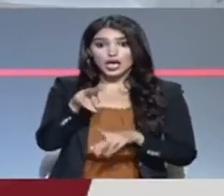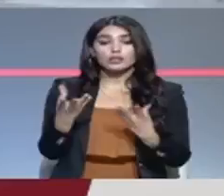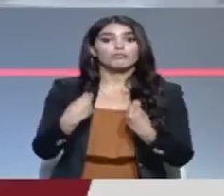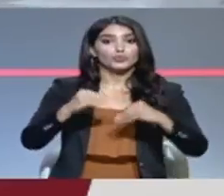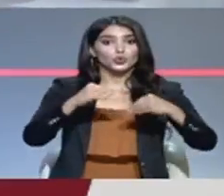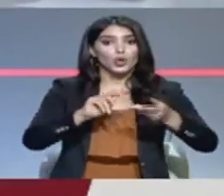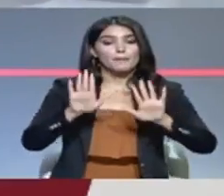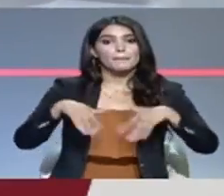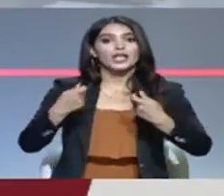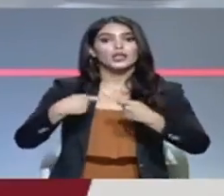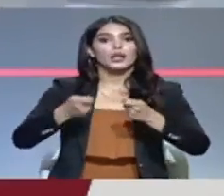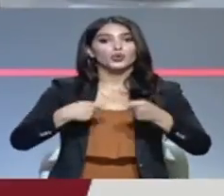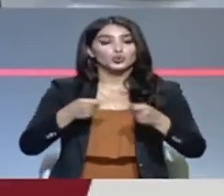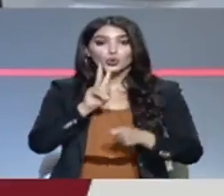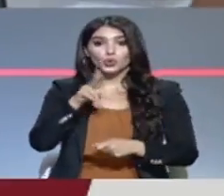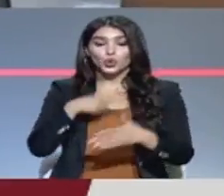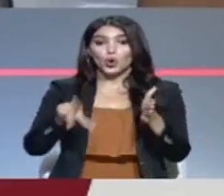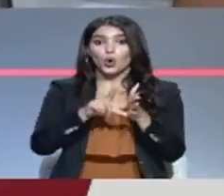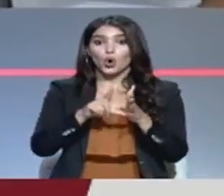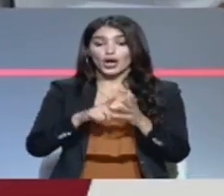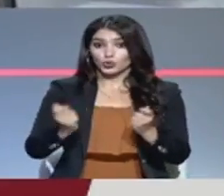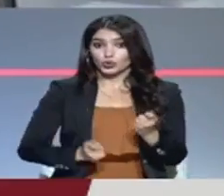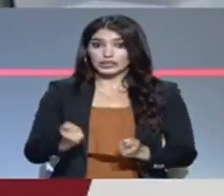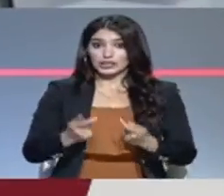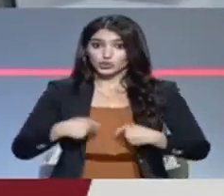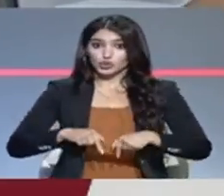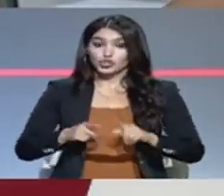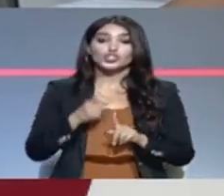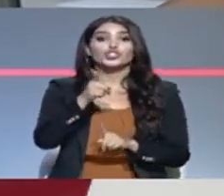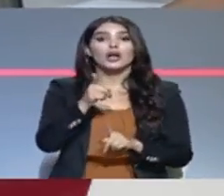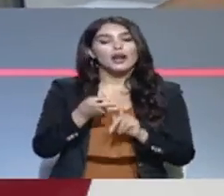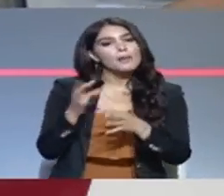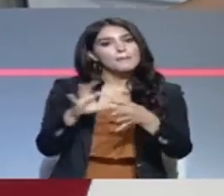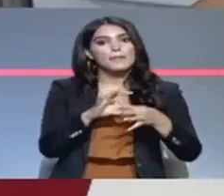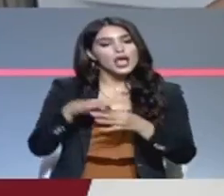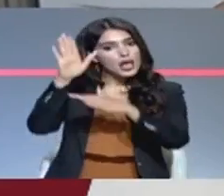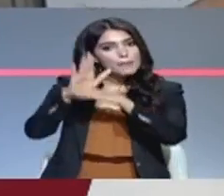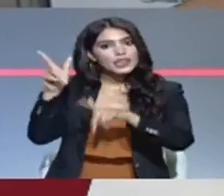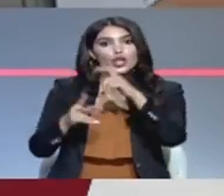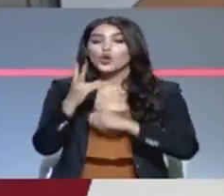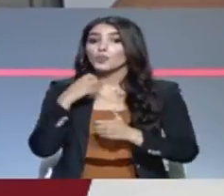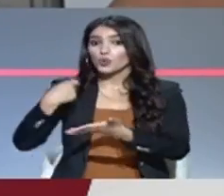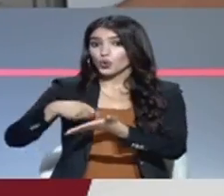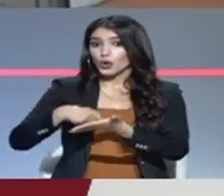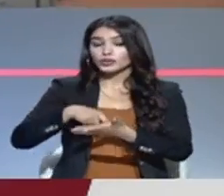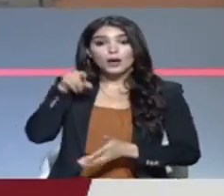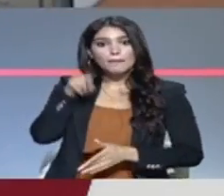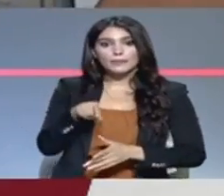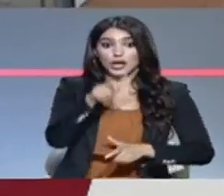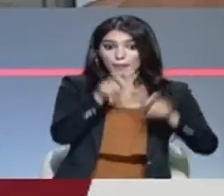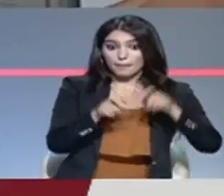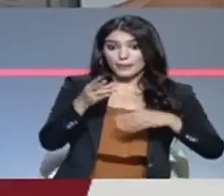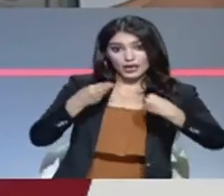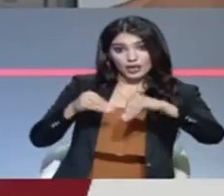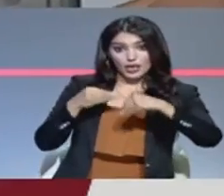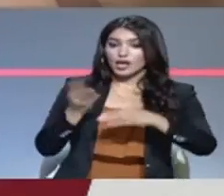بعد البيع وما ينص عليه قانون وزارة التجارة المتعلق بحماية المستهلك والذي يلزم المزودة